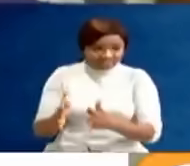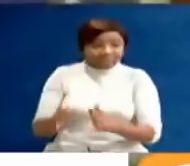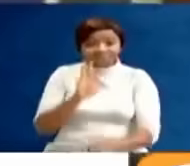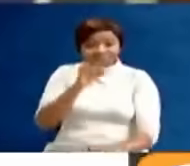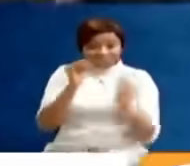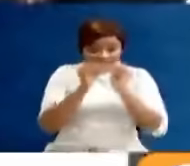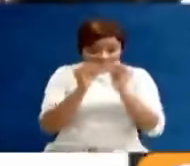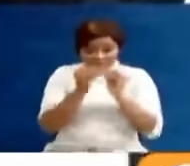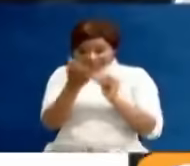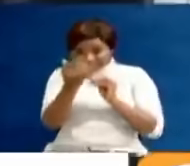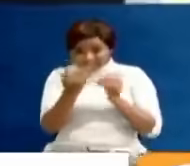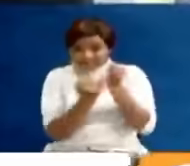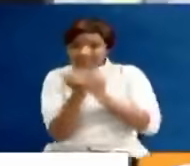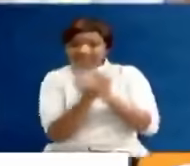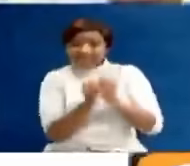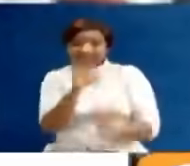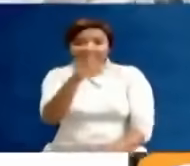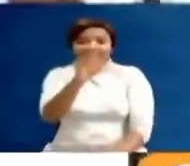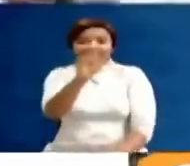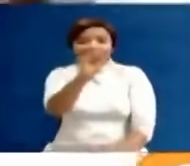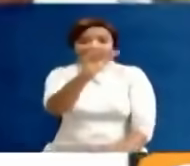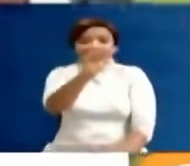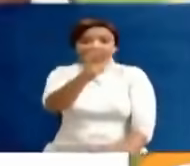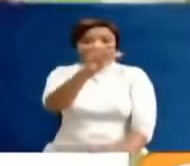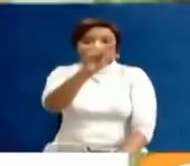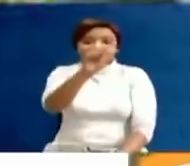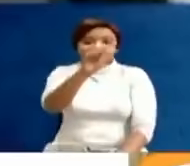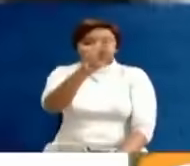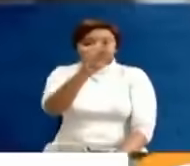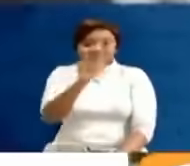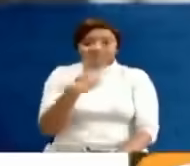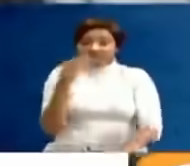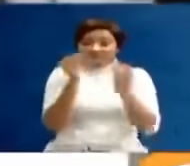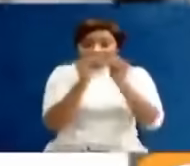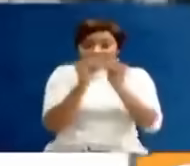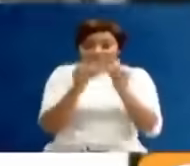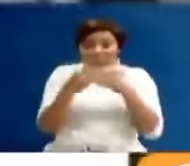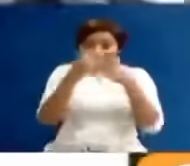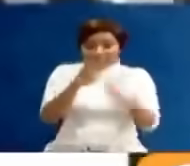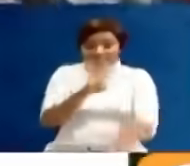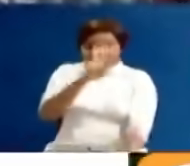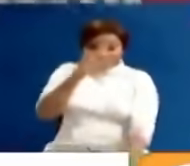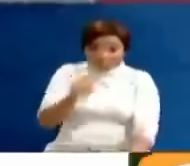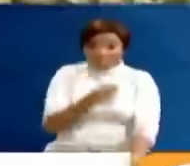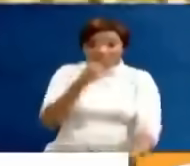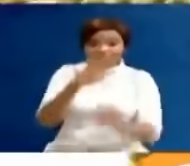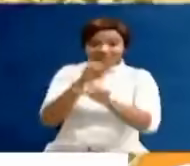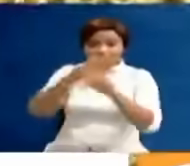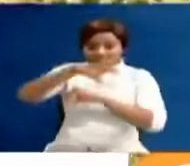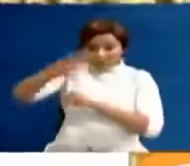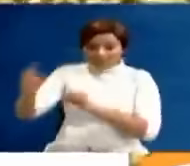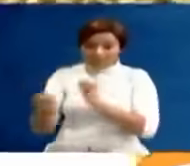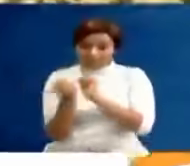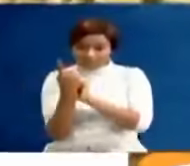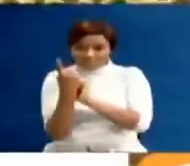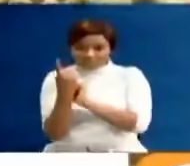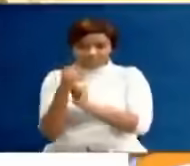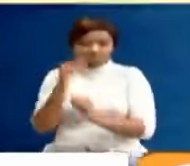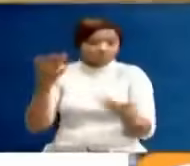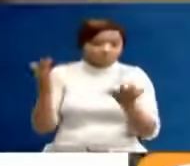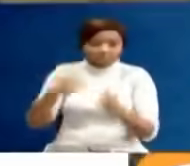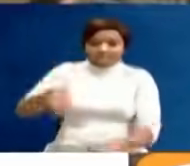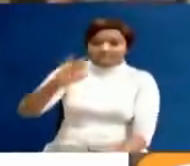unawadia wakati ambapo rais anatarajiwa kukutana na takriban viongozi 4,000 kutoka kaunti 11 za eneo la Mlima